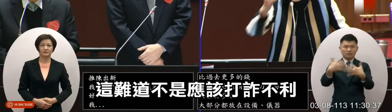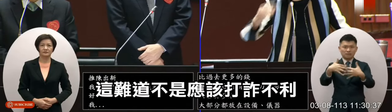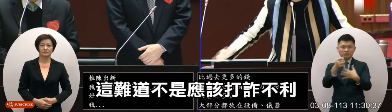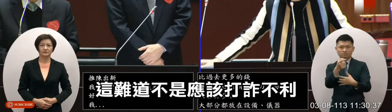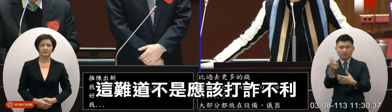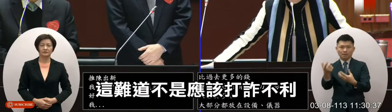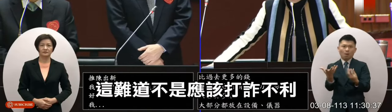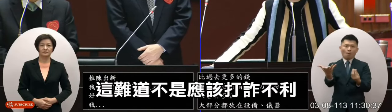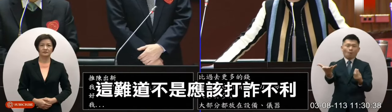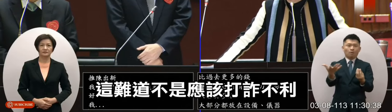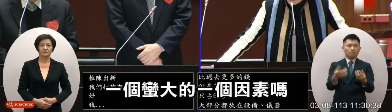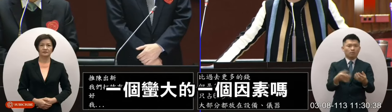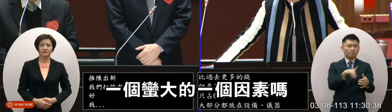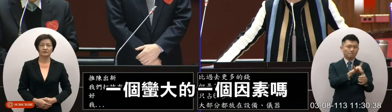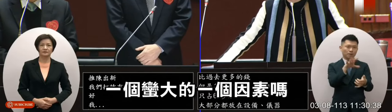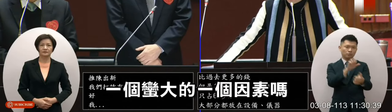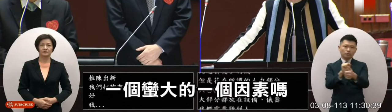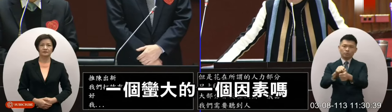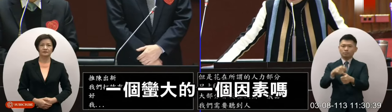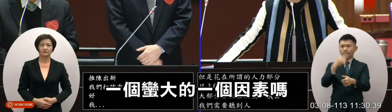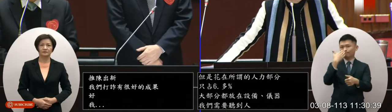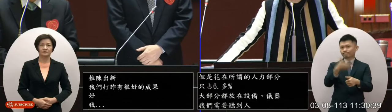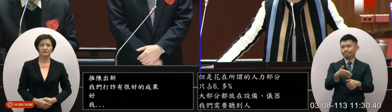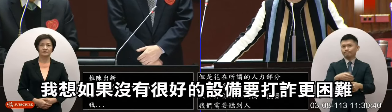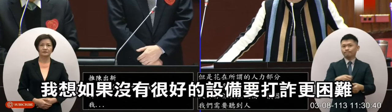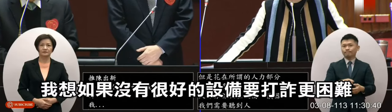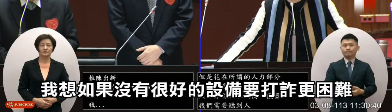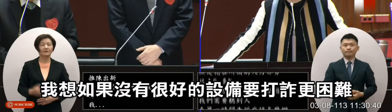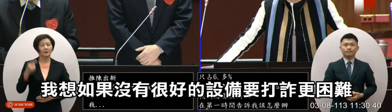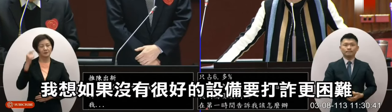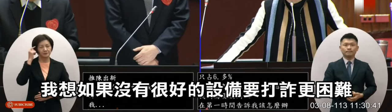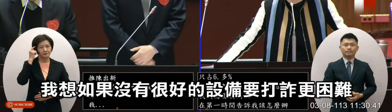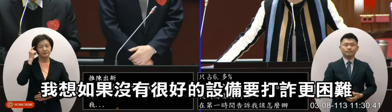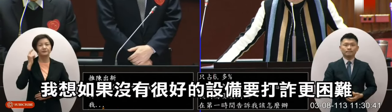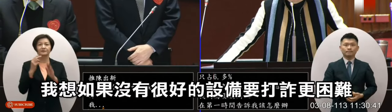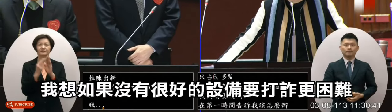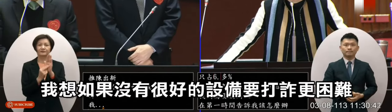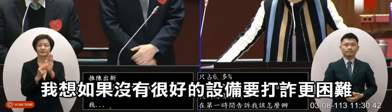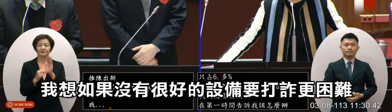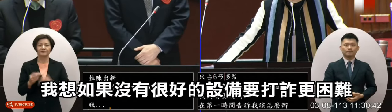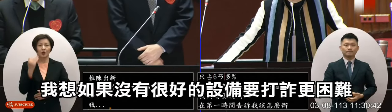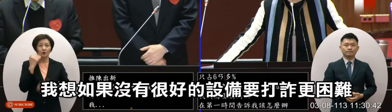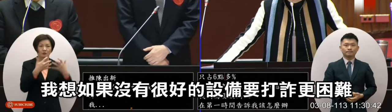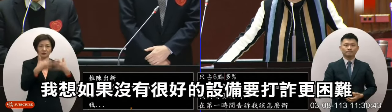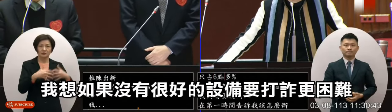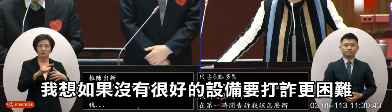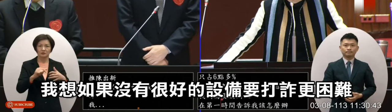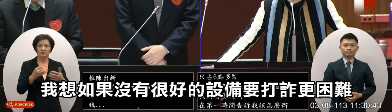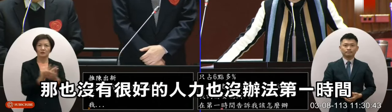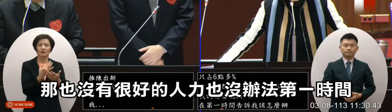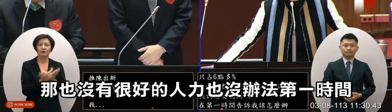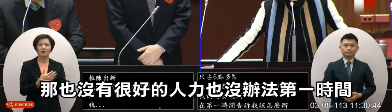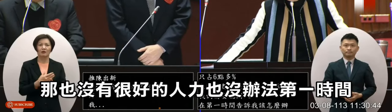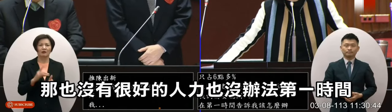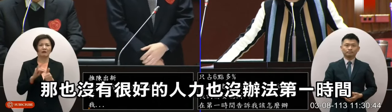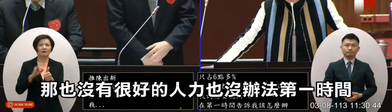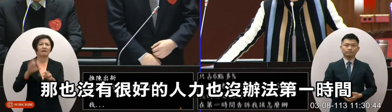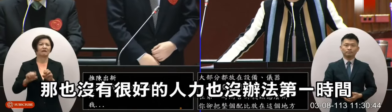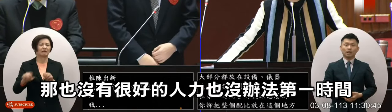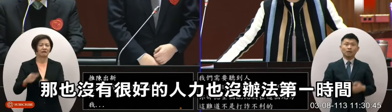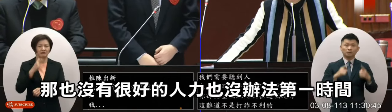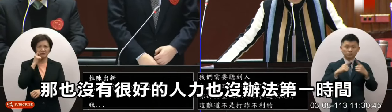这难道不是一个打诈不利一个蛮大的一个因素吗？ 我想啊、如果没有很好的设备，要打造更困难。那 也没有很